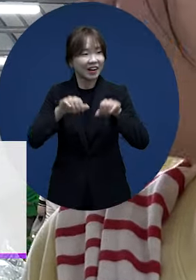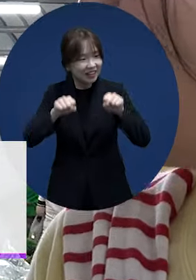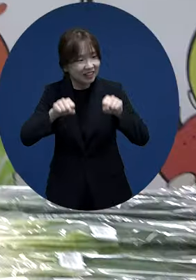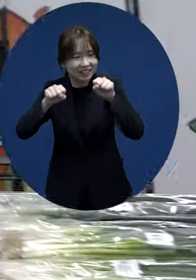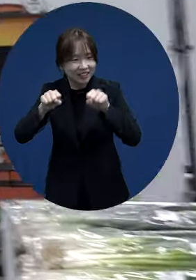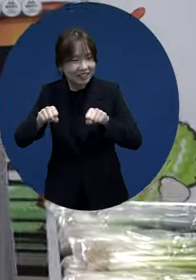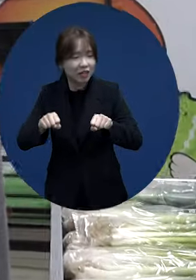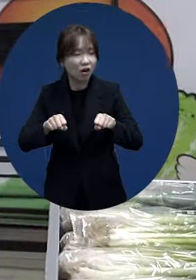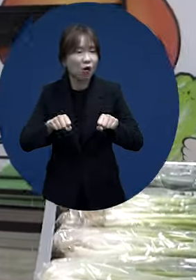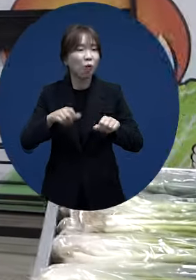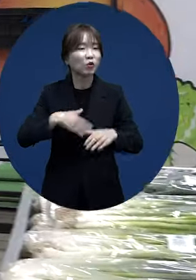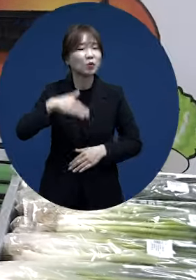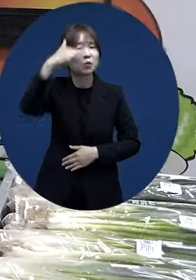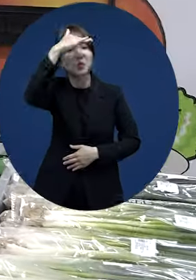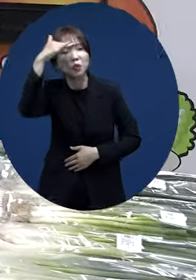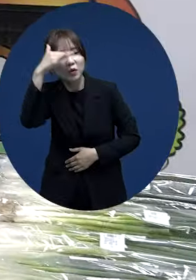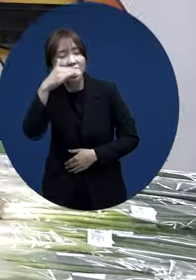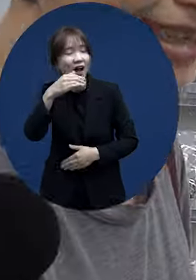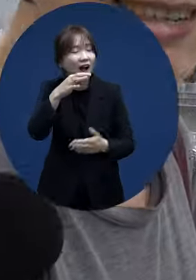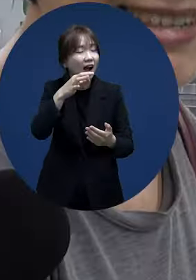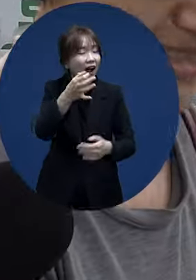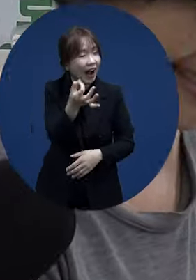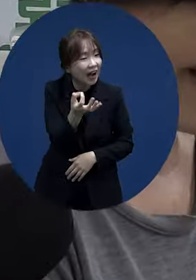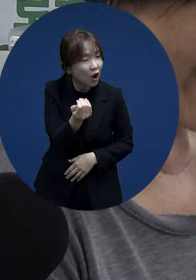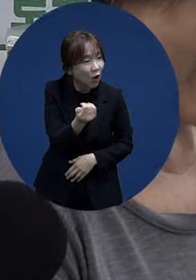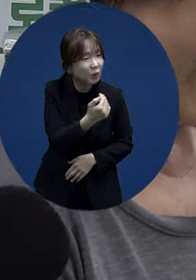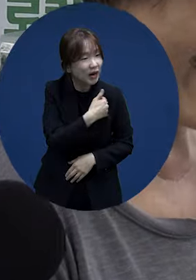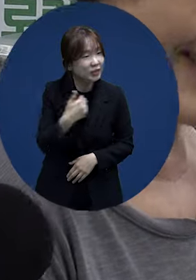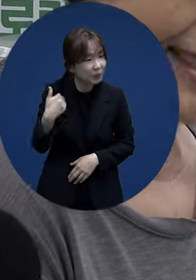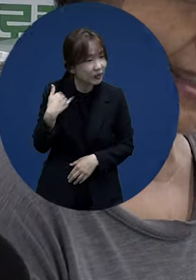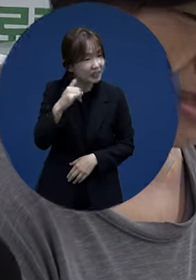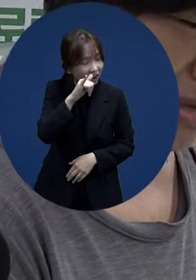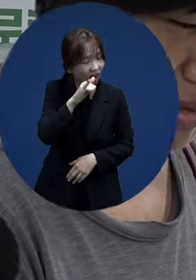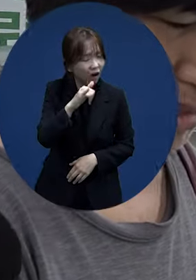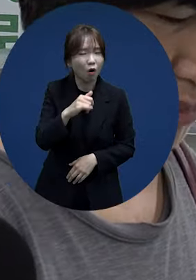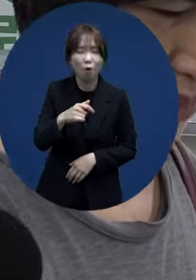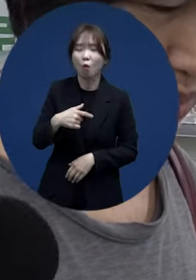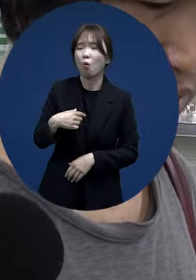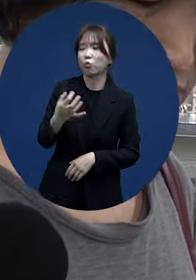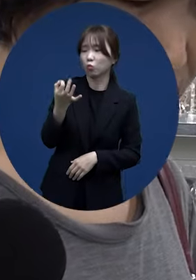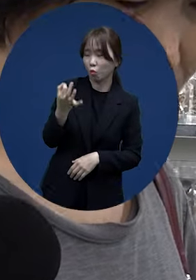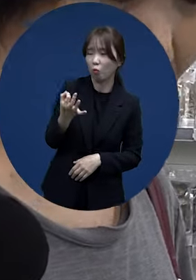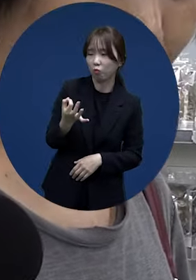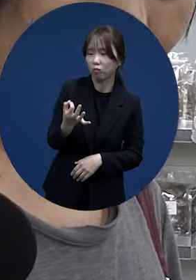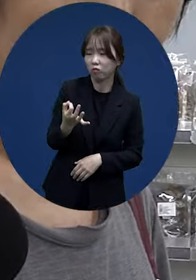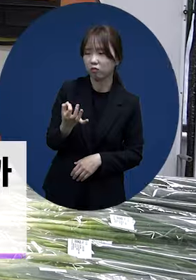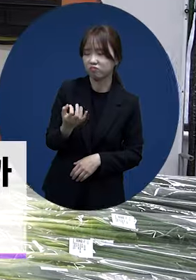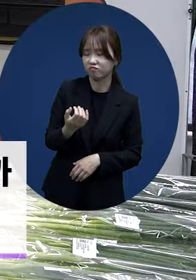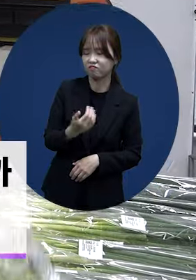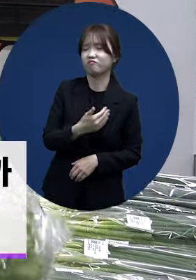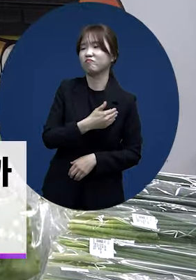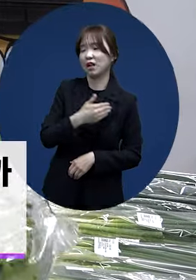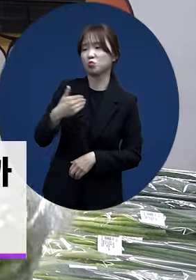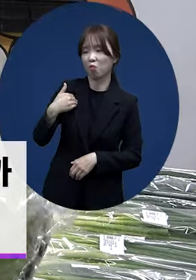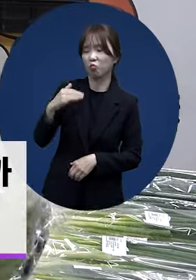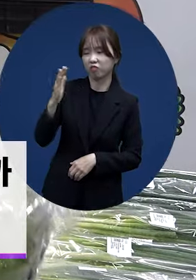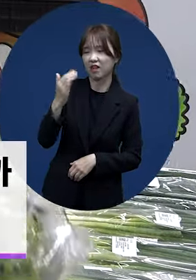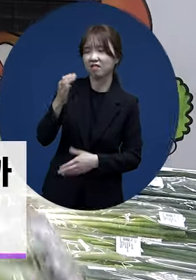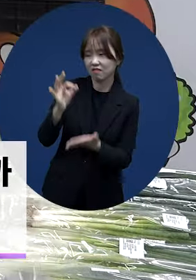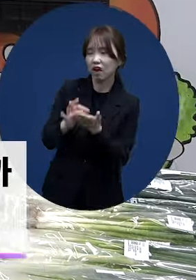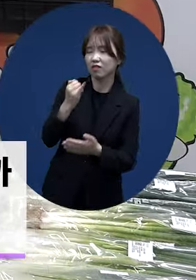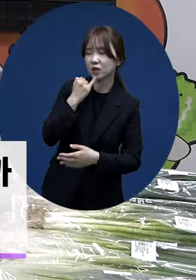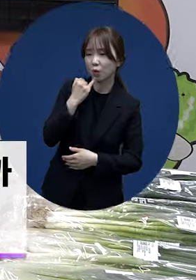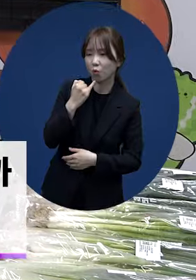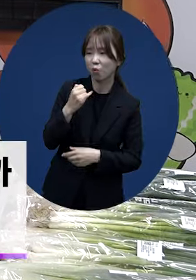그래서 선생님 안녕하세요. 네. 오늘 둘러보니까 가격은 좀 어떻게 만족스러우세요? 어떠세요? 네, 가격은 또 이런